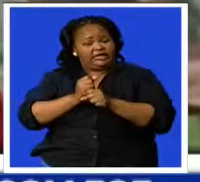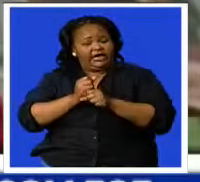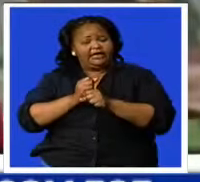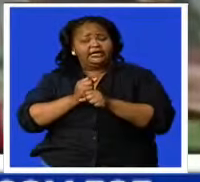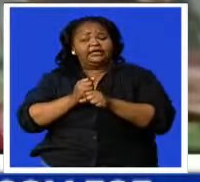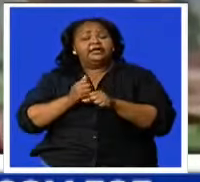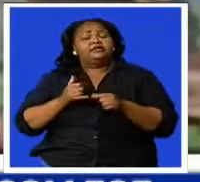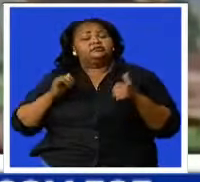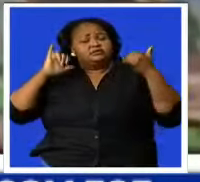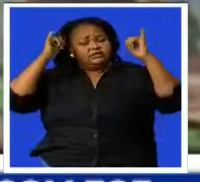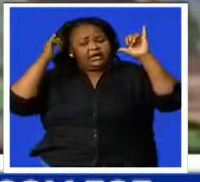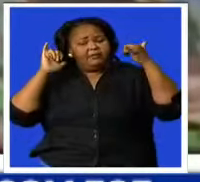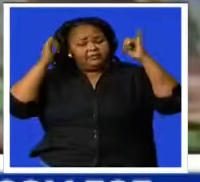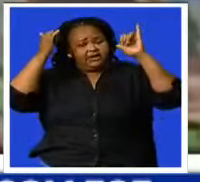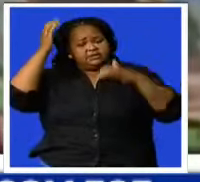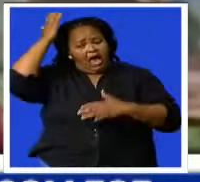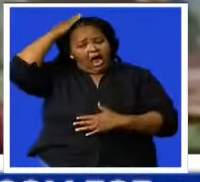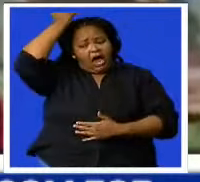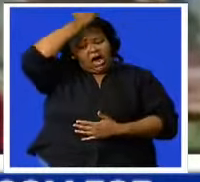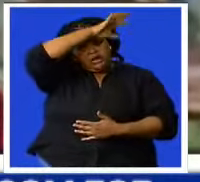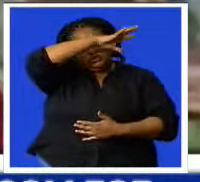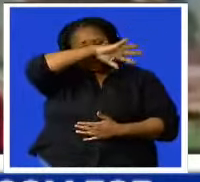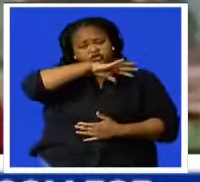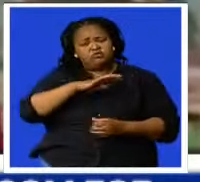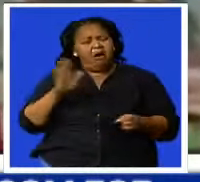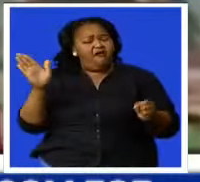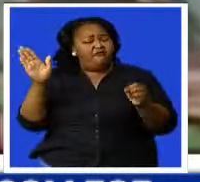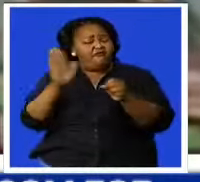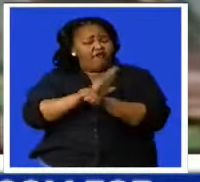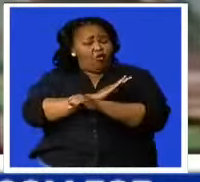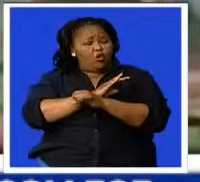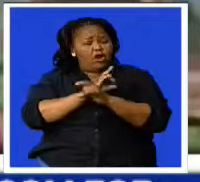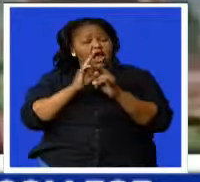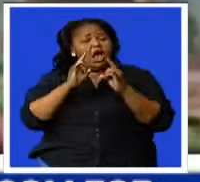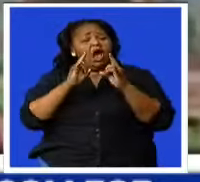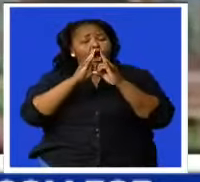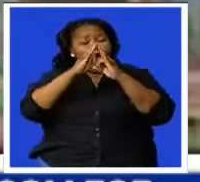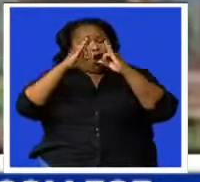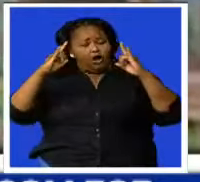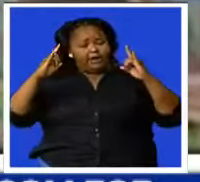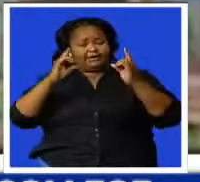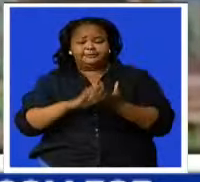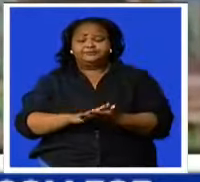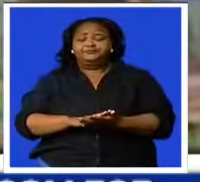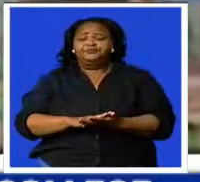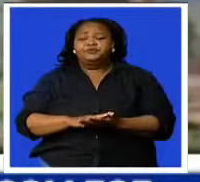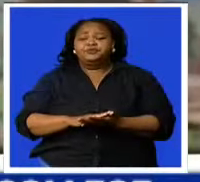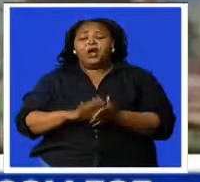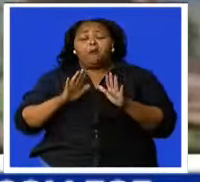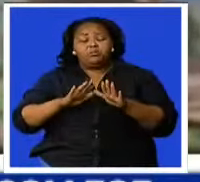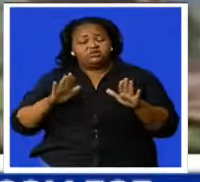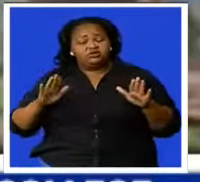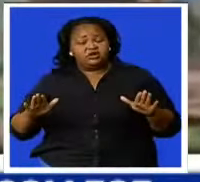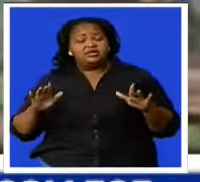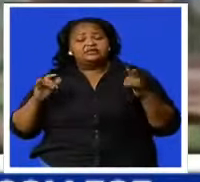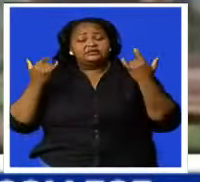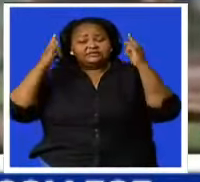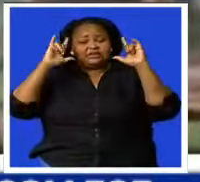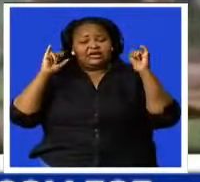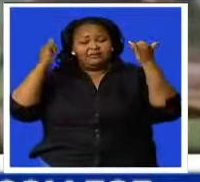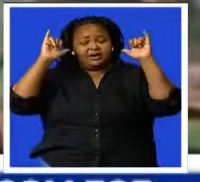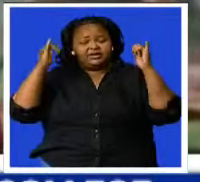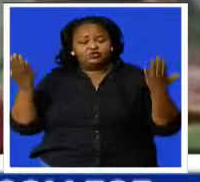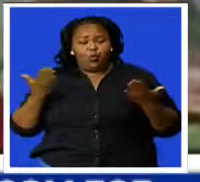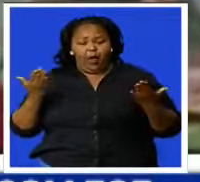ba celebrate lo nalosuku bantwana bethu ke bona batalo celebrate le makhaya laba khona